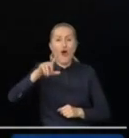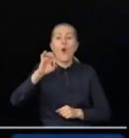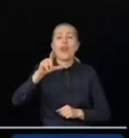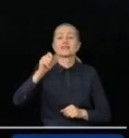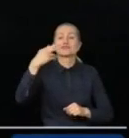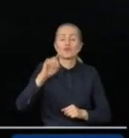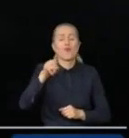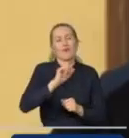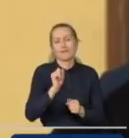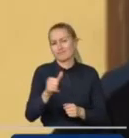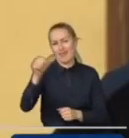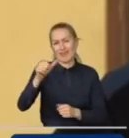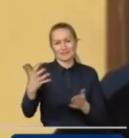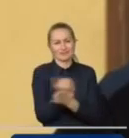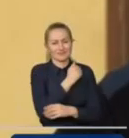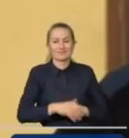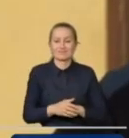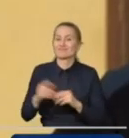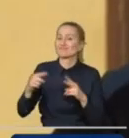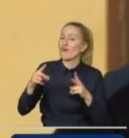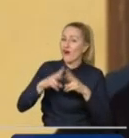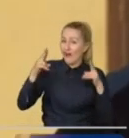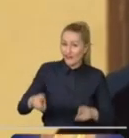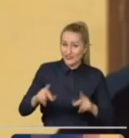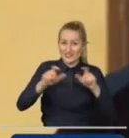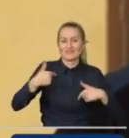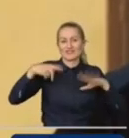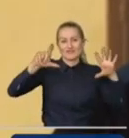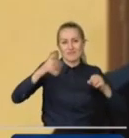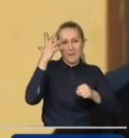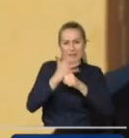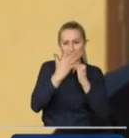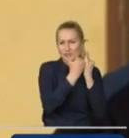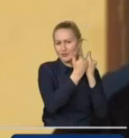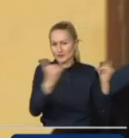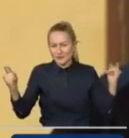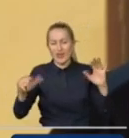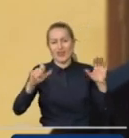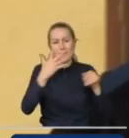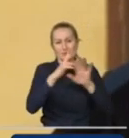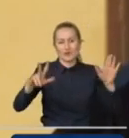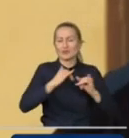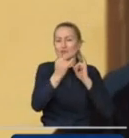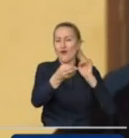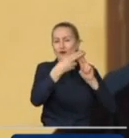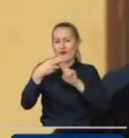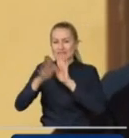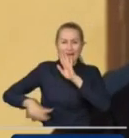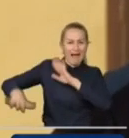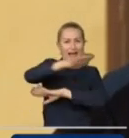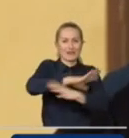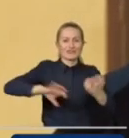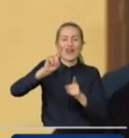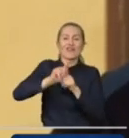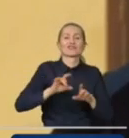się niepokonani. W ciągu tego czasu nawiązaliśmy 750-800 łączności z całym światem.